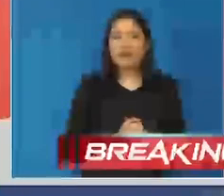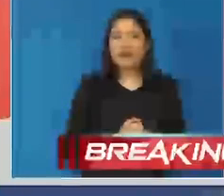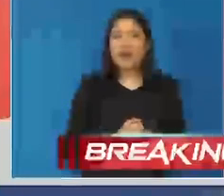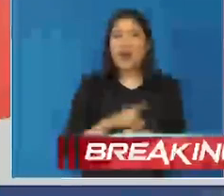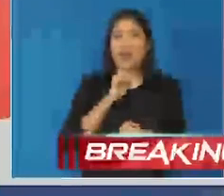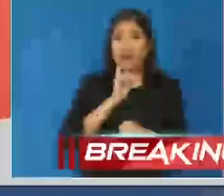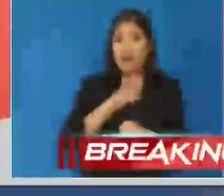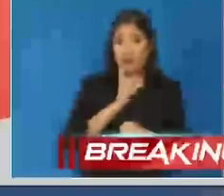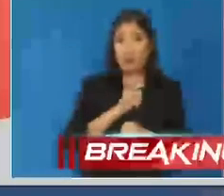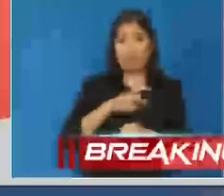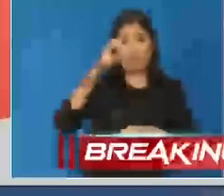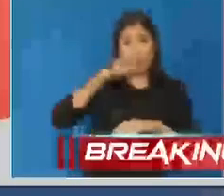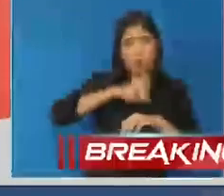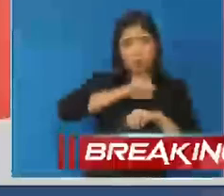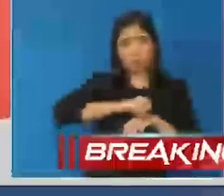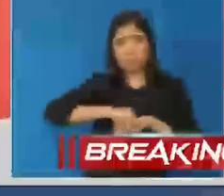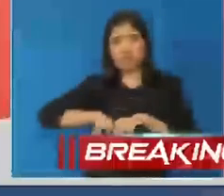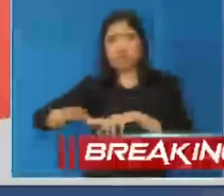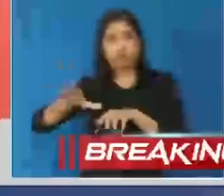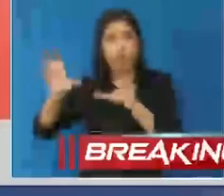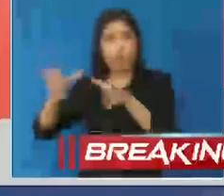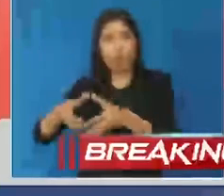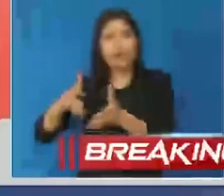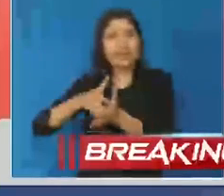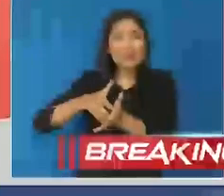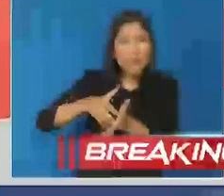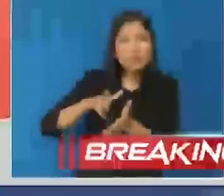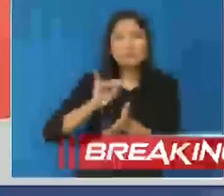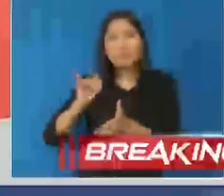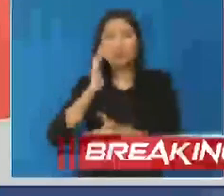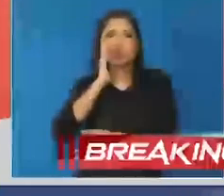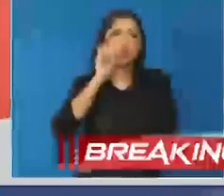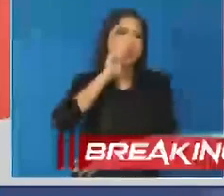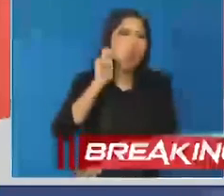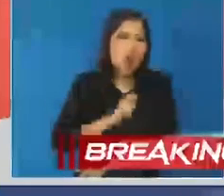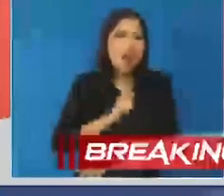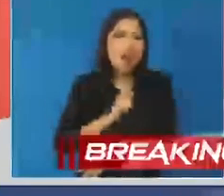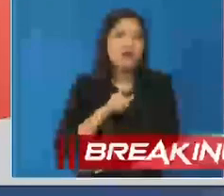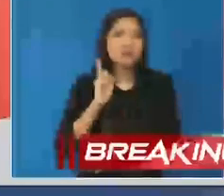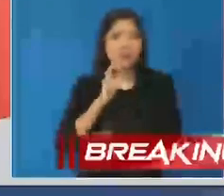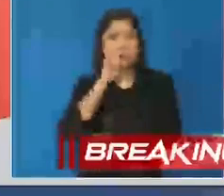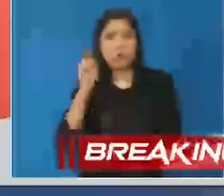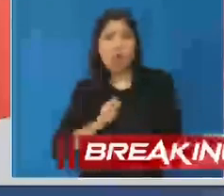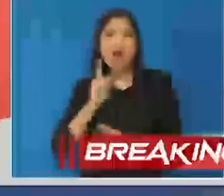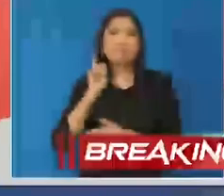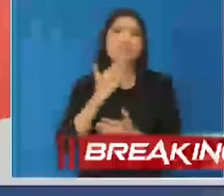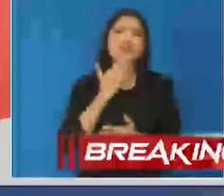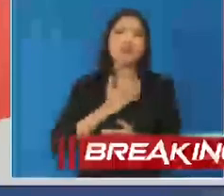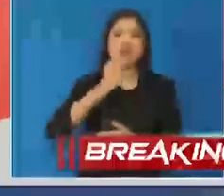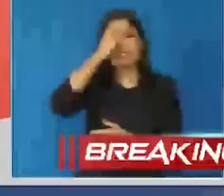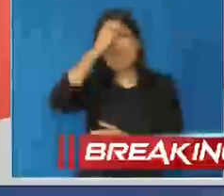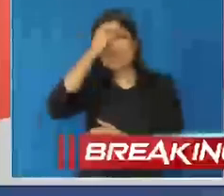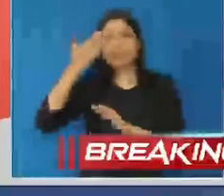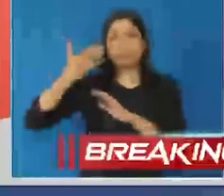yang rentan baik karena usia tua atau karena ada penyakit yang mendahului maka